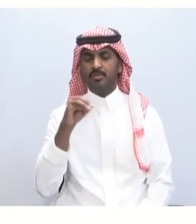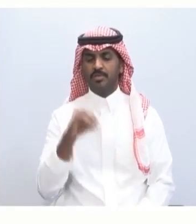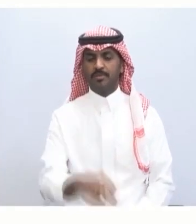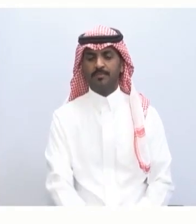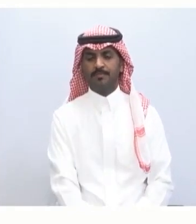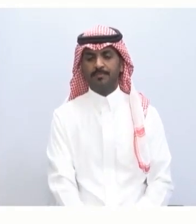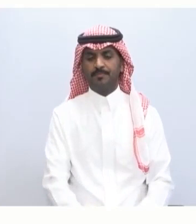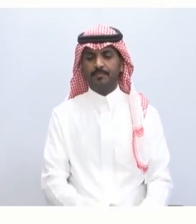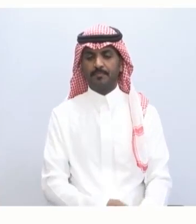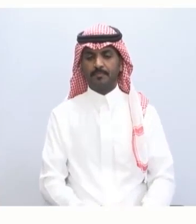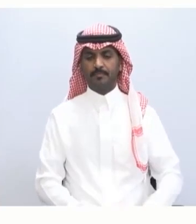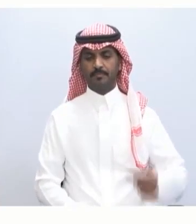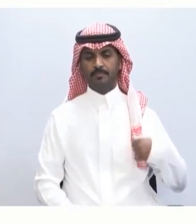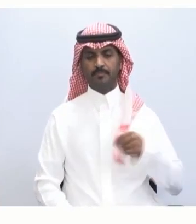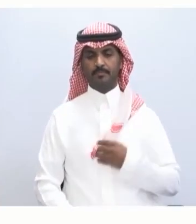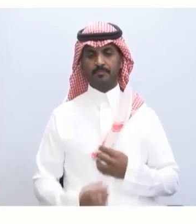1318